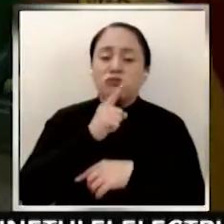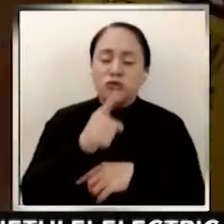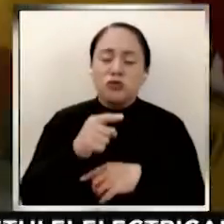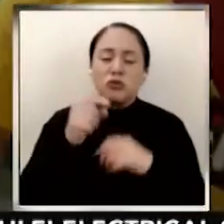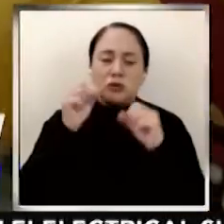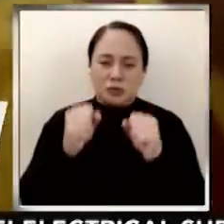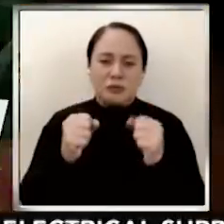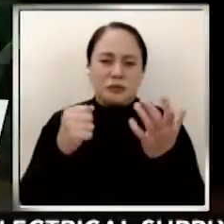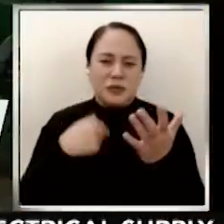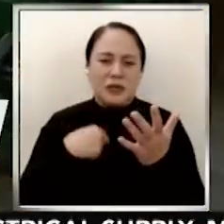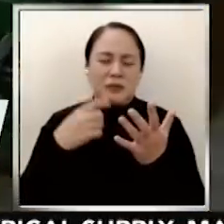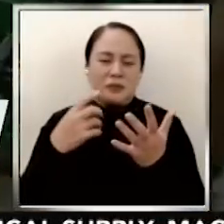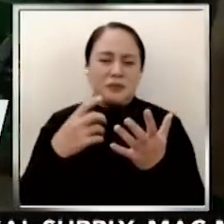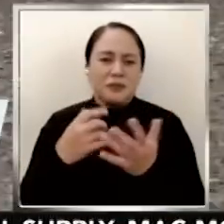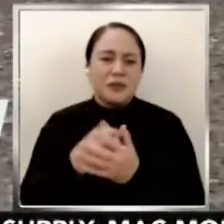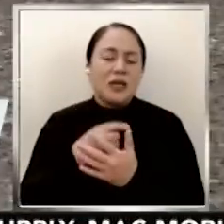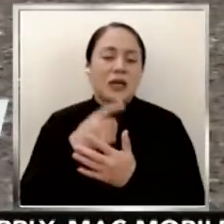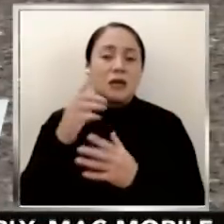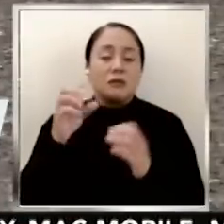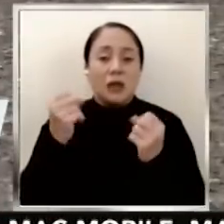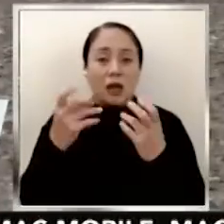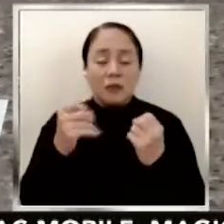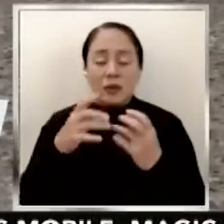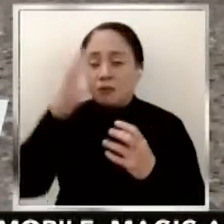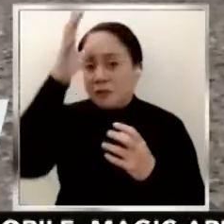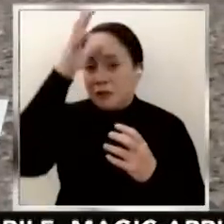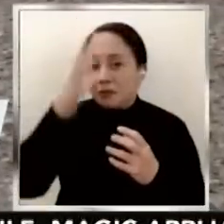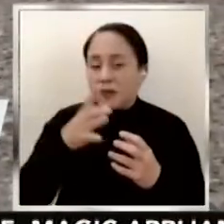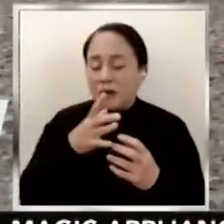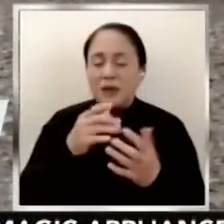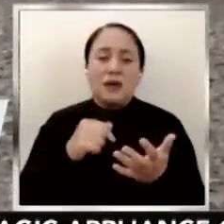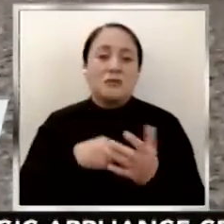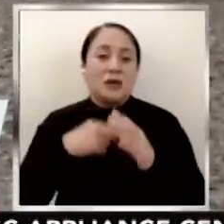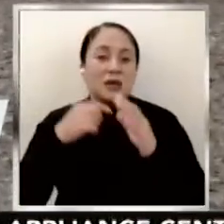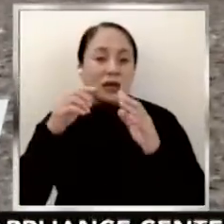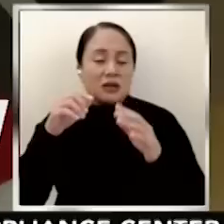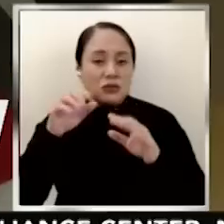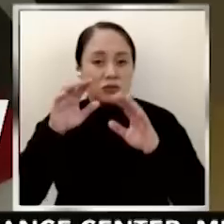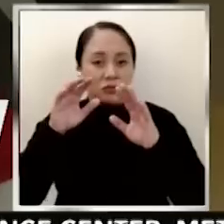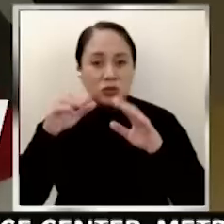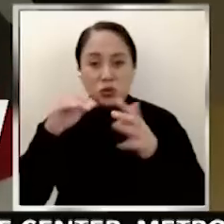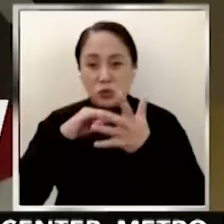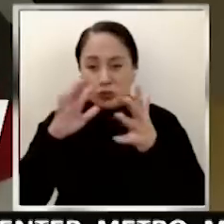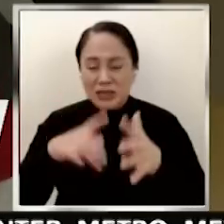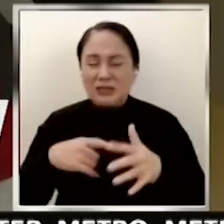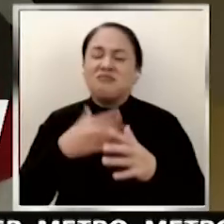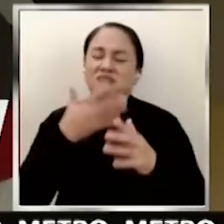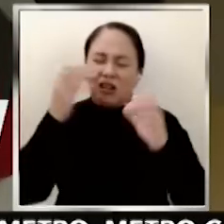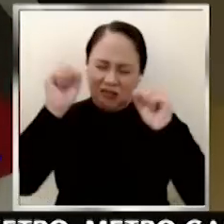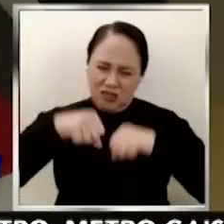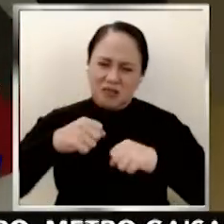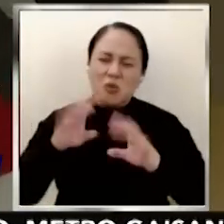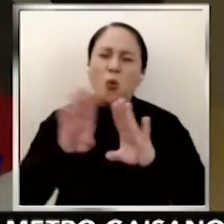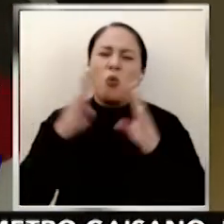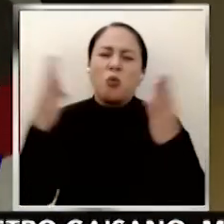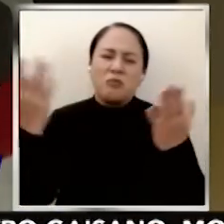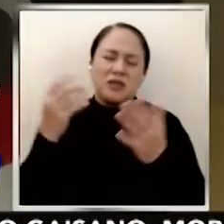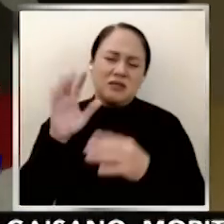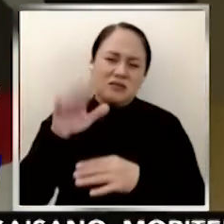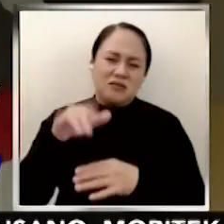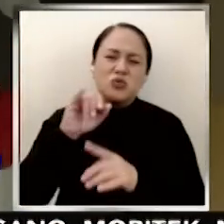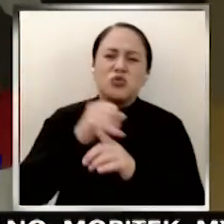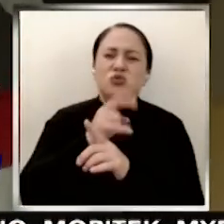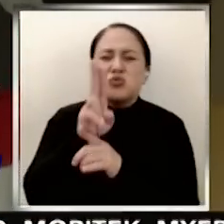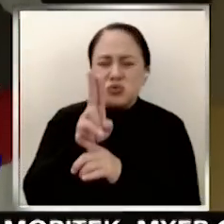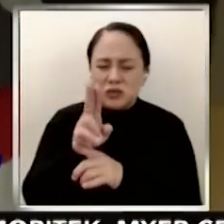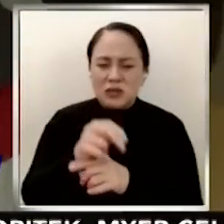mga magulang at estudyanteng nakausap namin, pabor na ibalik sa Hunyo ang simula ng klase. Tag-init masyado. Tapos